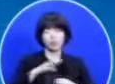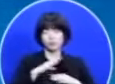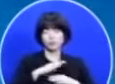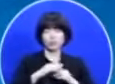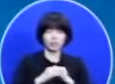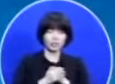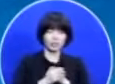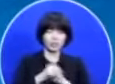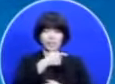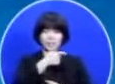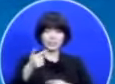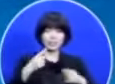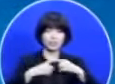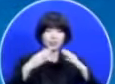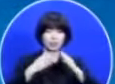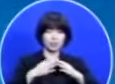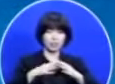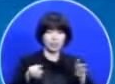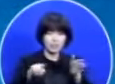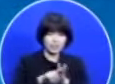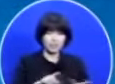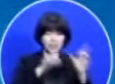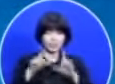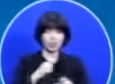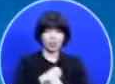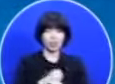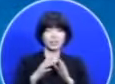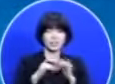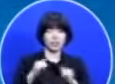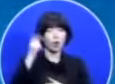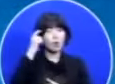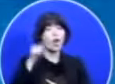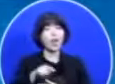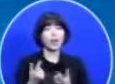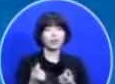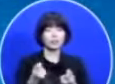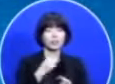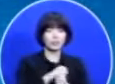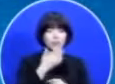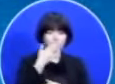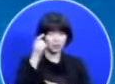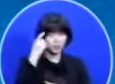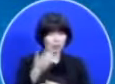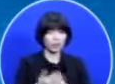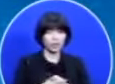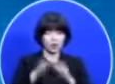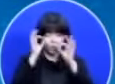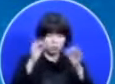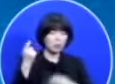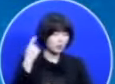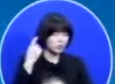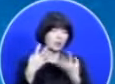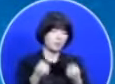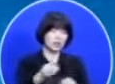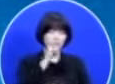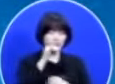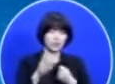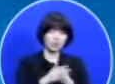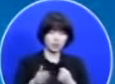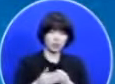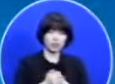큰 교회에서 신앙생활 하던 사람이 왜 그렇게 할까요 보어 드린 게 많으니까 그런 거죠